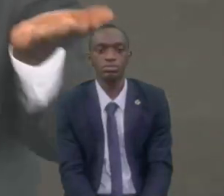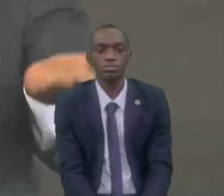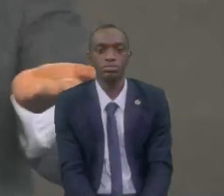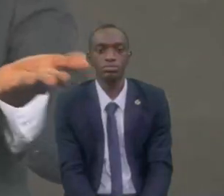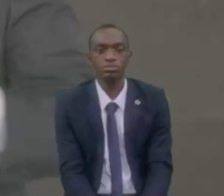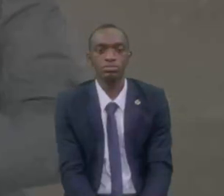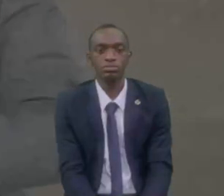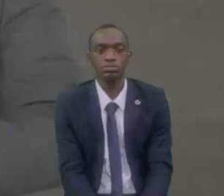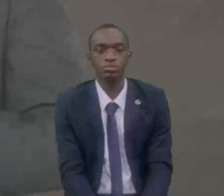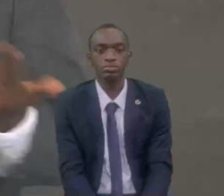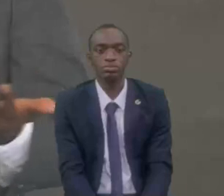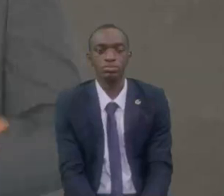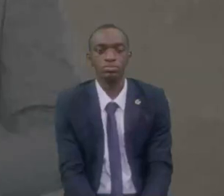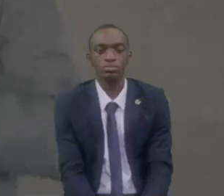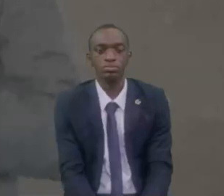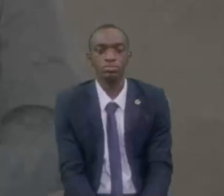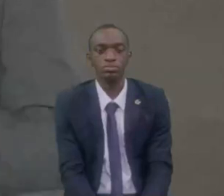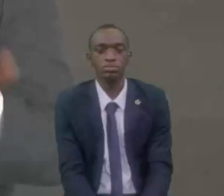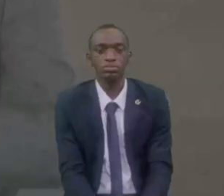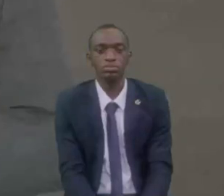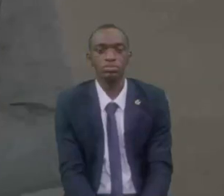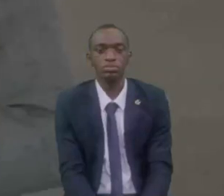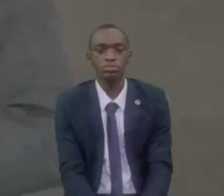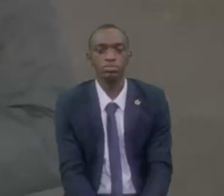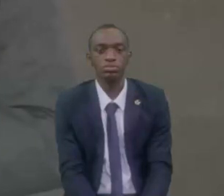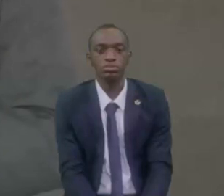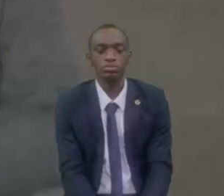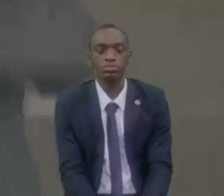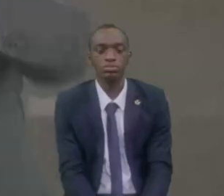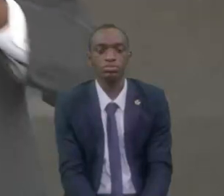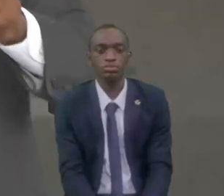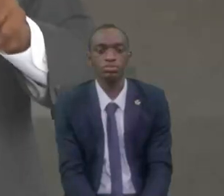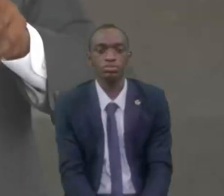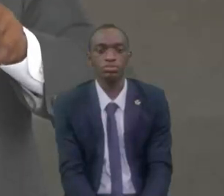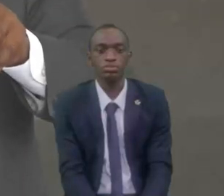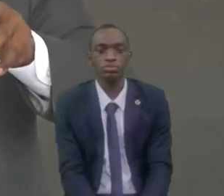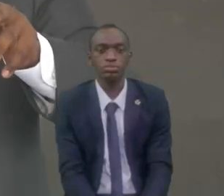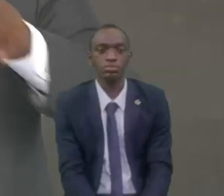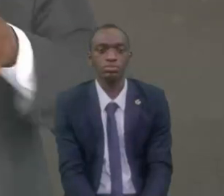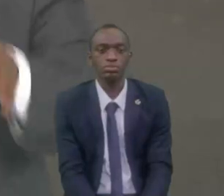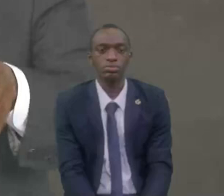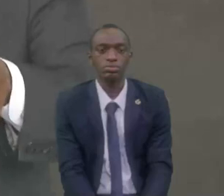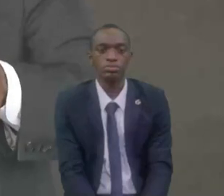Le peuple vint à Moïse et dit, nous avons péché,